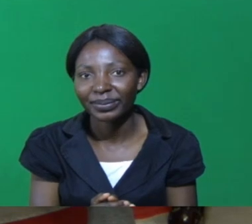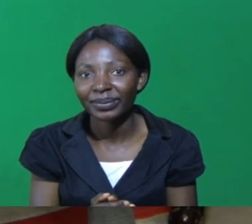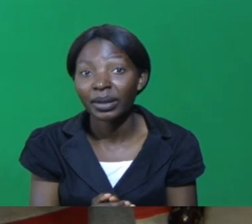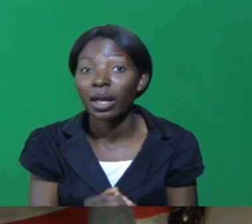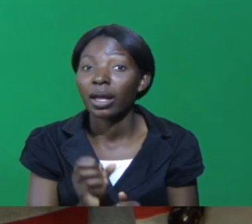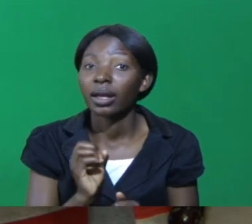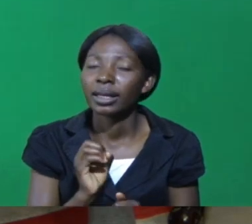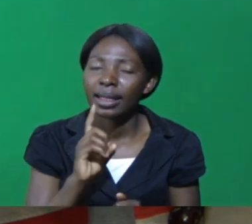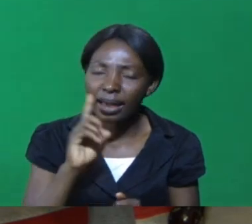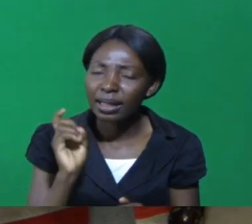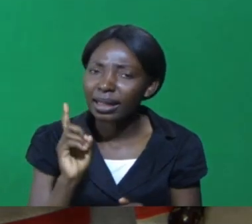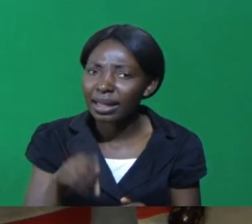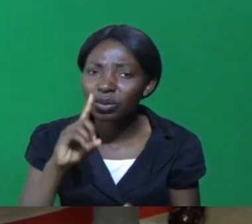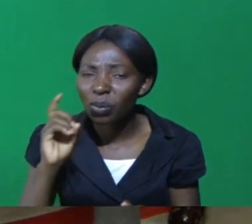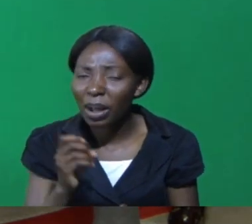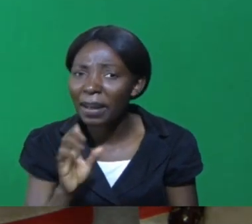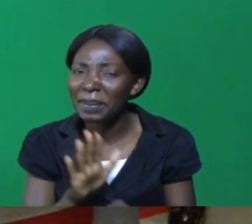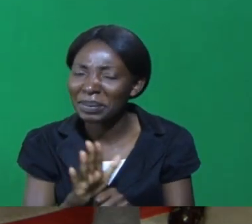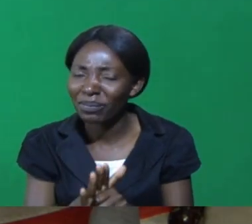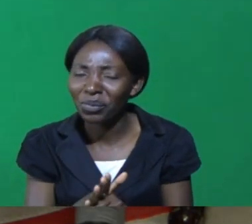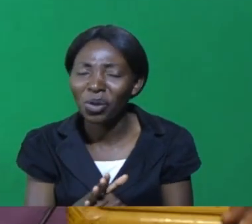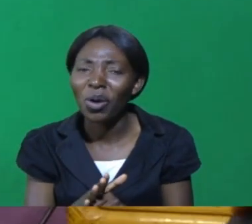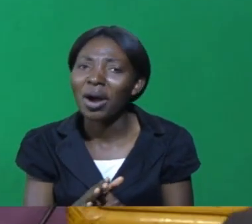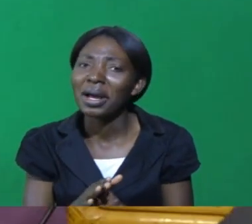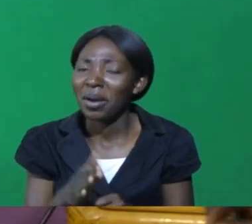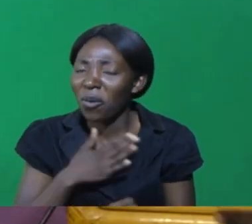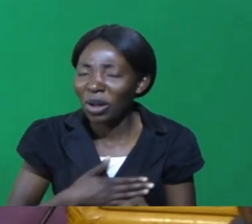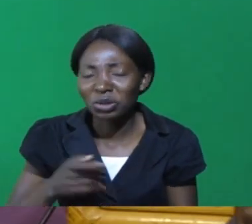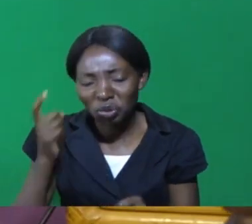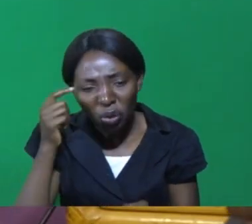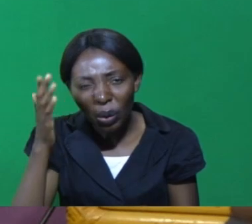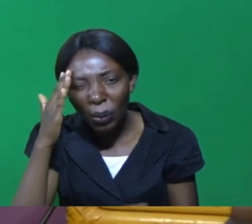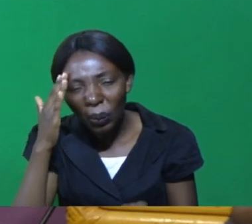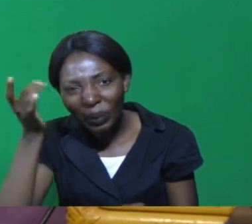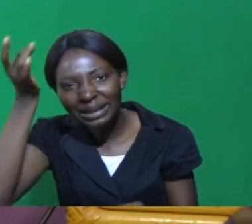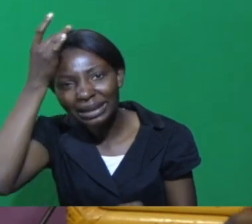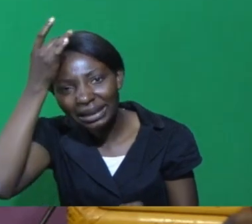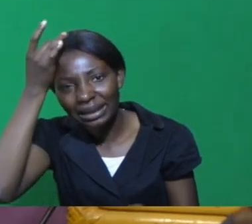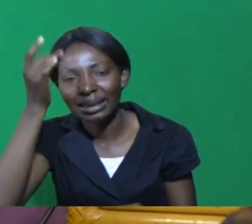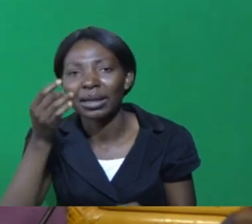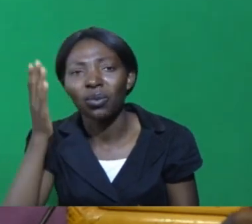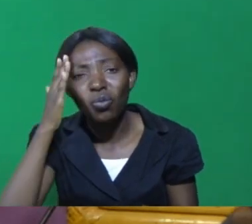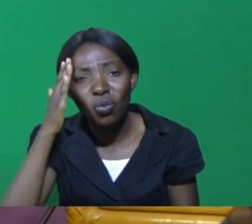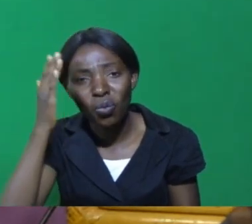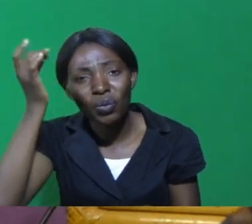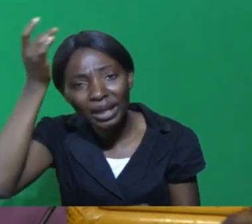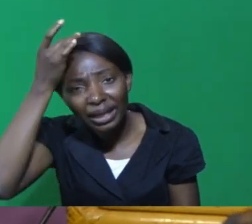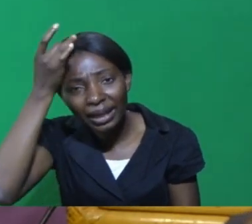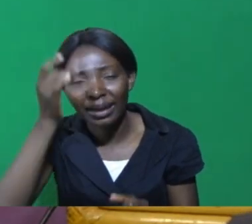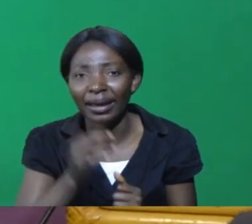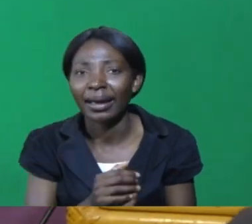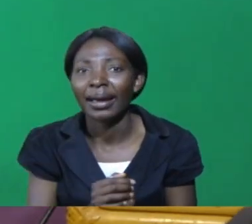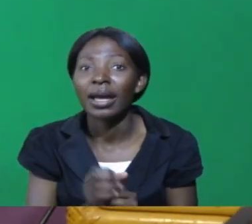Saka vateereri vari kutinetsa because mibvunzo yese yatiri sakanaka. Imarume, ingonyatsotiudze kuti ndiani mambo